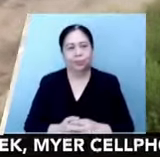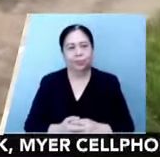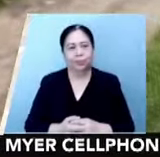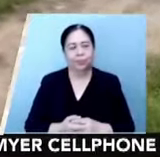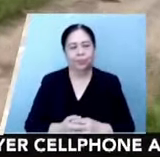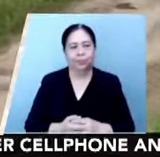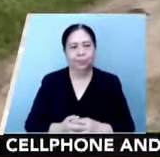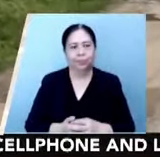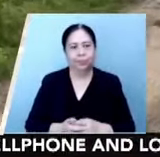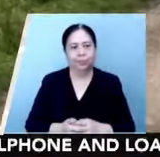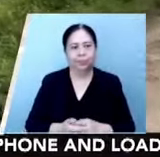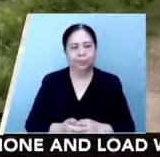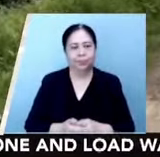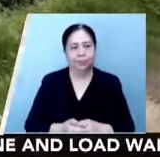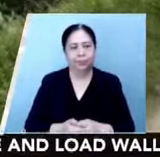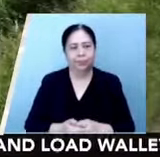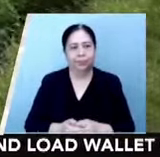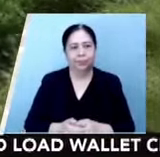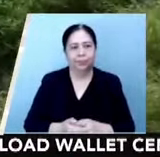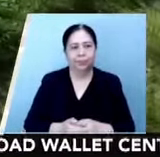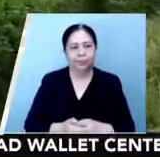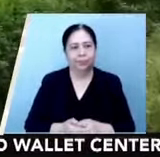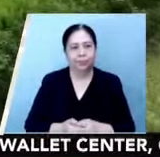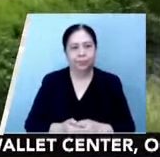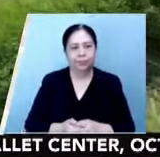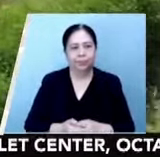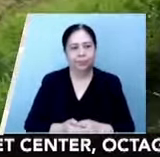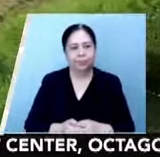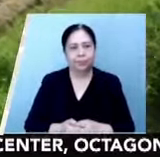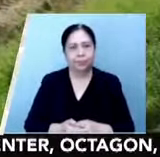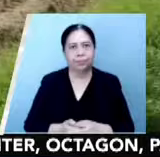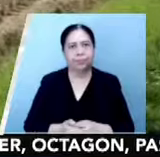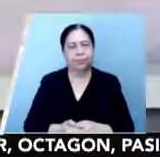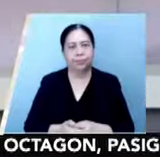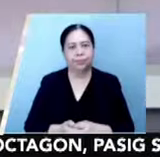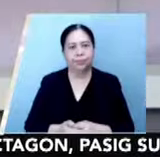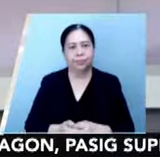Tina Panganiban Perez, Nakatutok, 24 Oras.